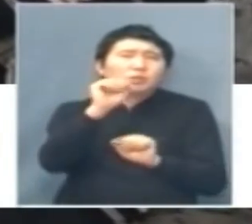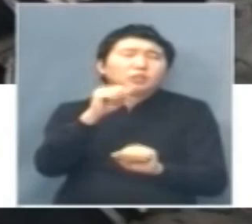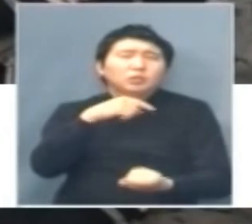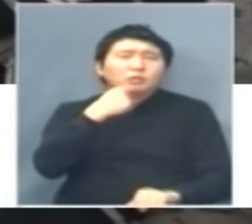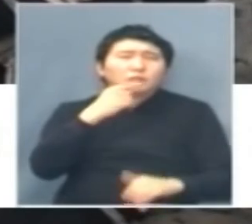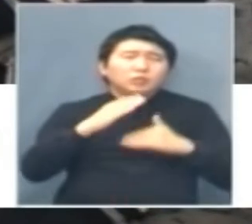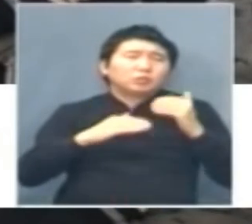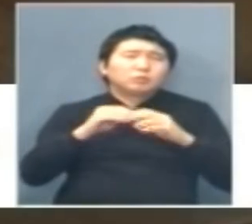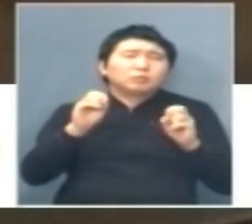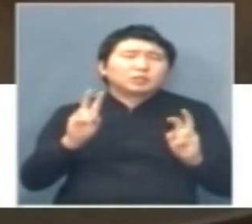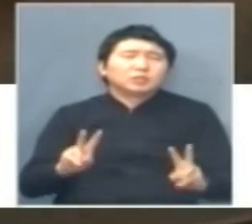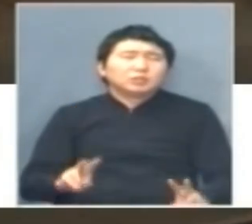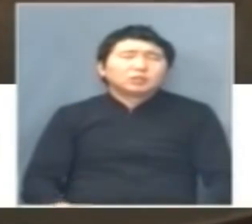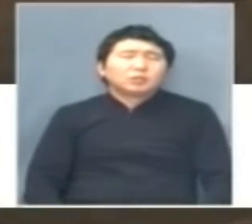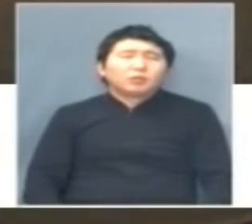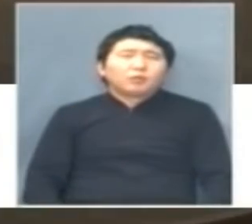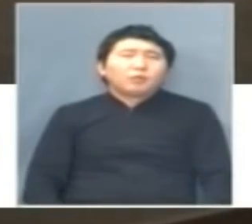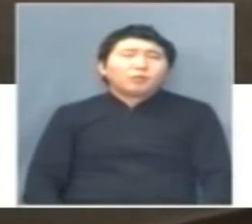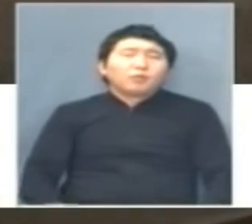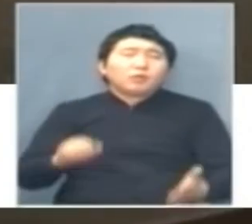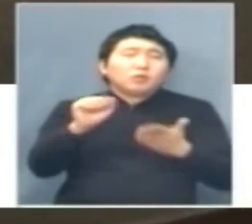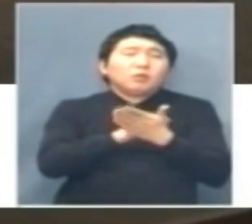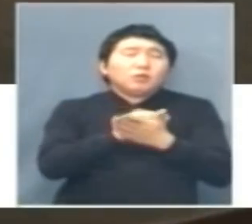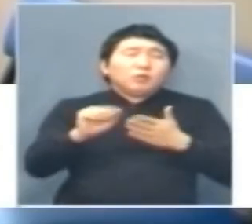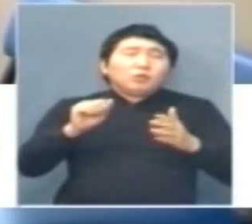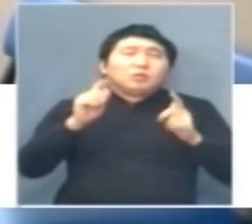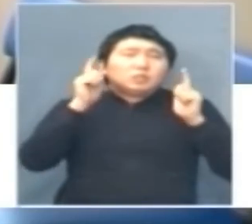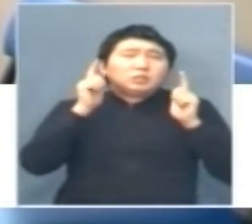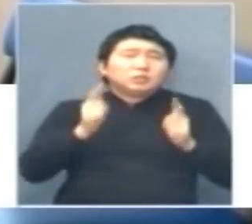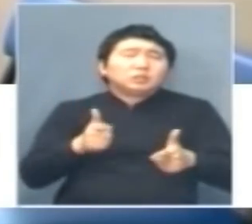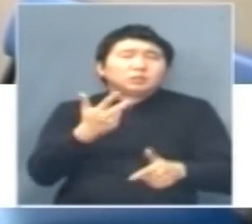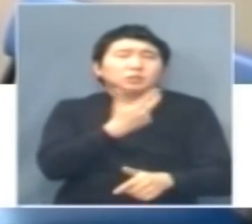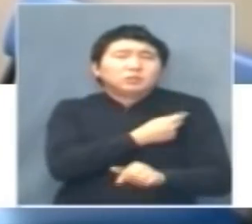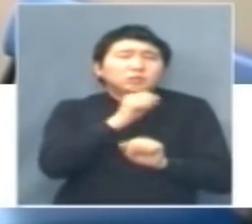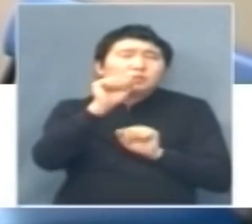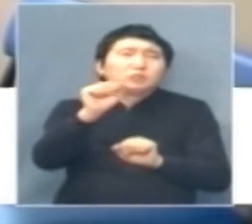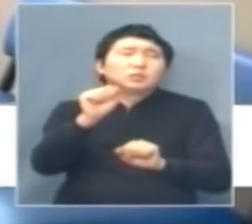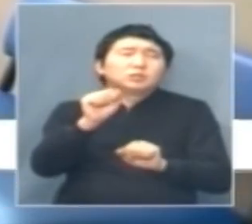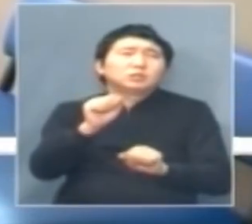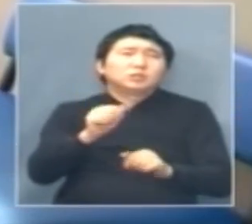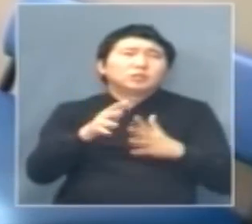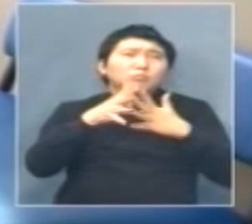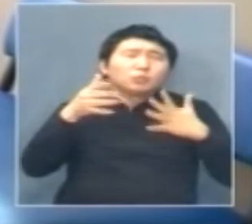от специалистов. Также известно, что документ о согласии на получение вакцины уже подали более 1000